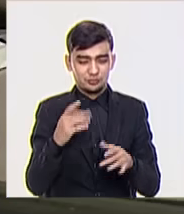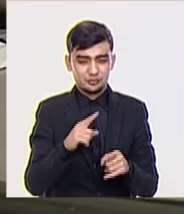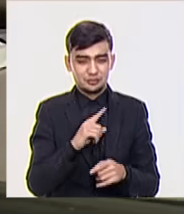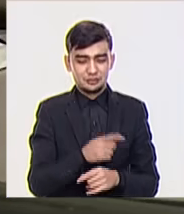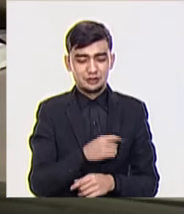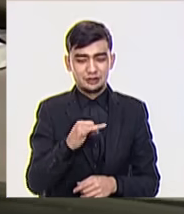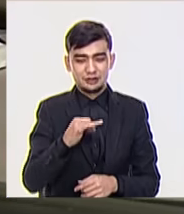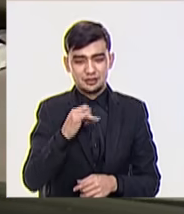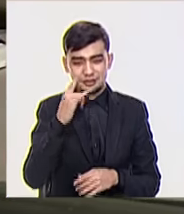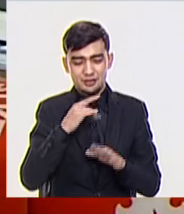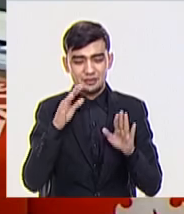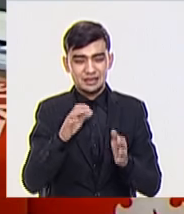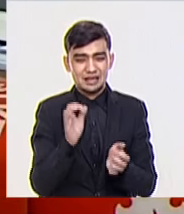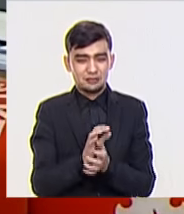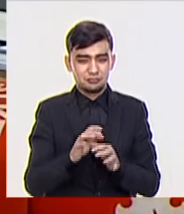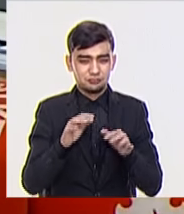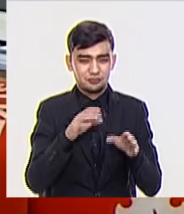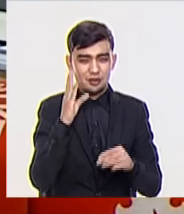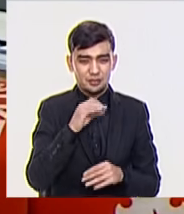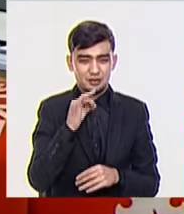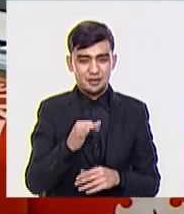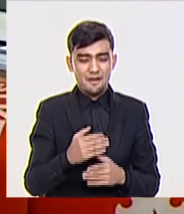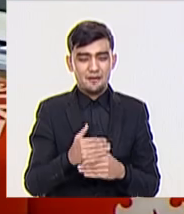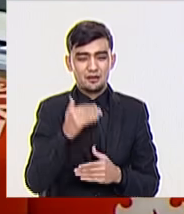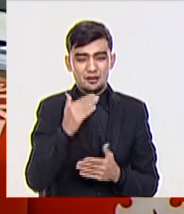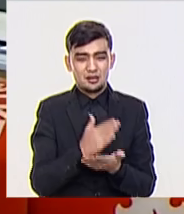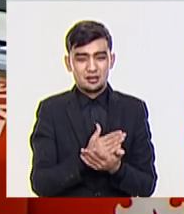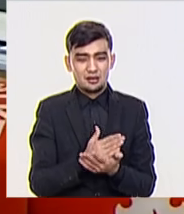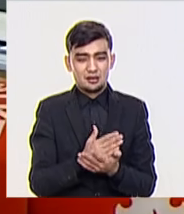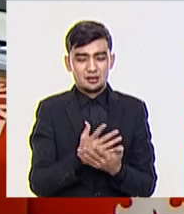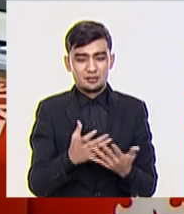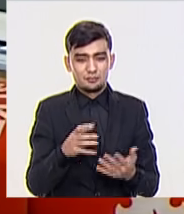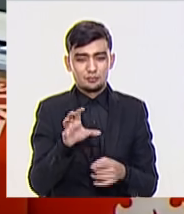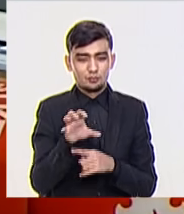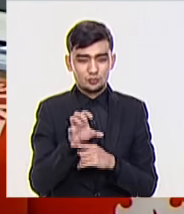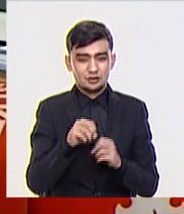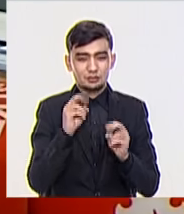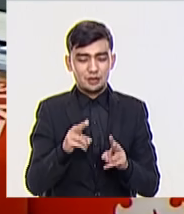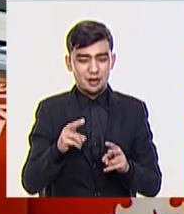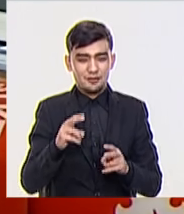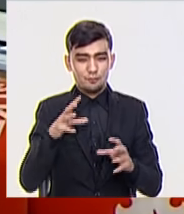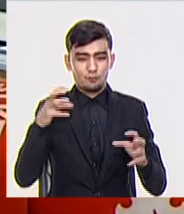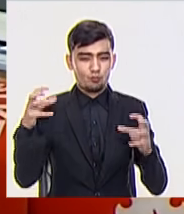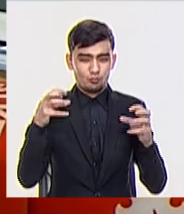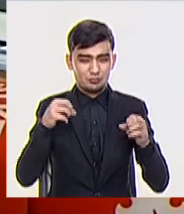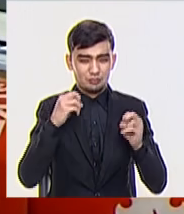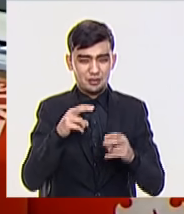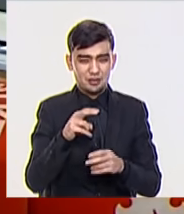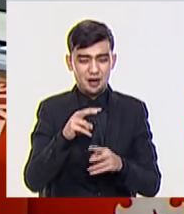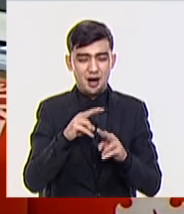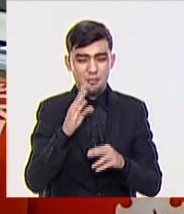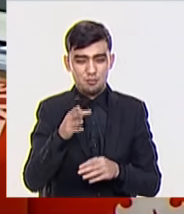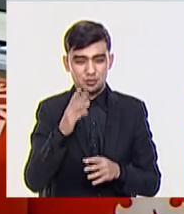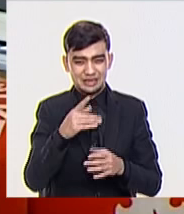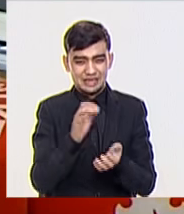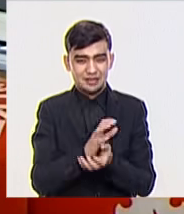шығысына қарай ығыстыру. Лас ауаны қабылдап алатын биік мұнаралар орналасқан шаң сорғыштар орнатылады. Шаң сорғыштар жаңағы лас ауаны